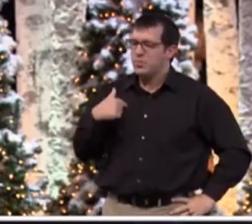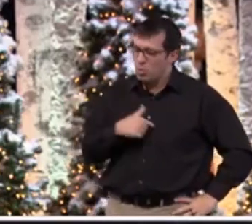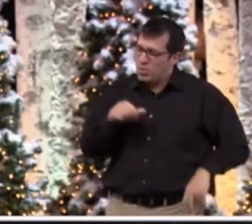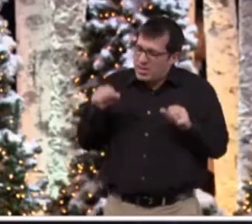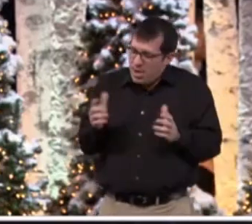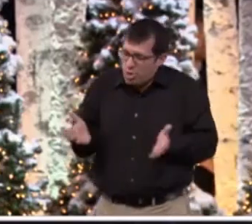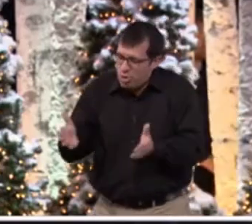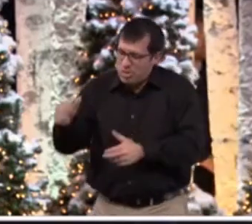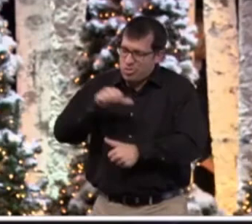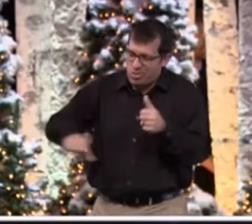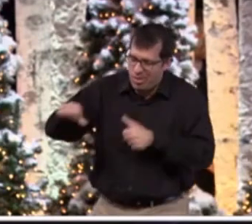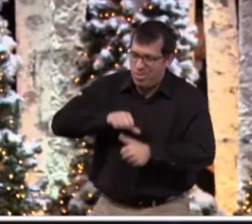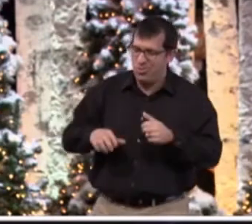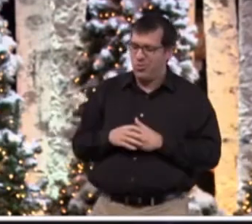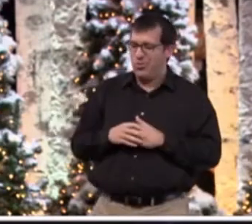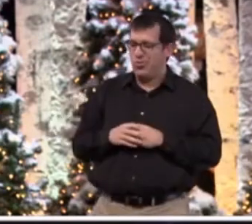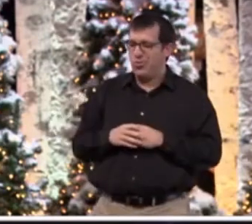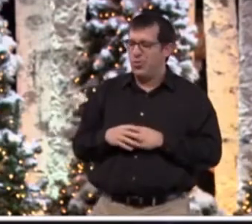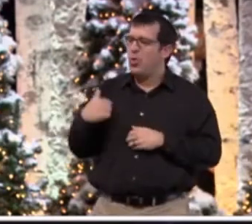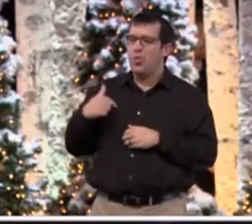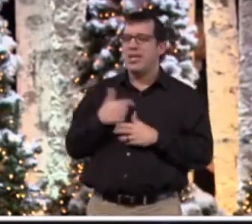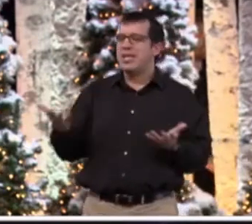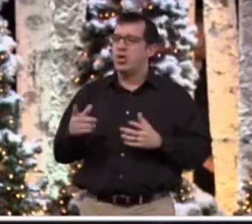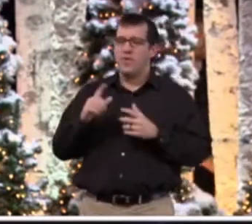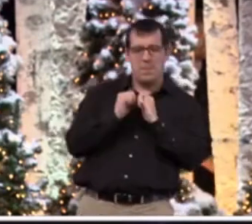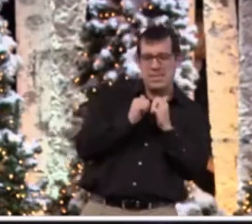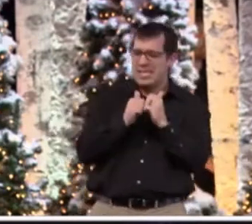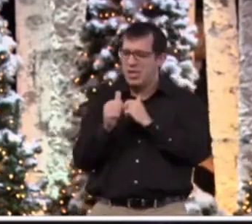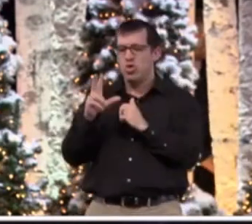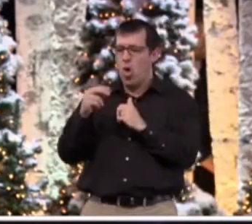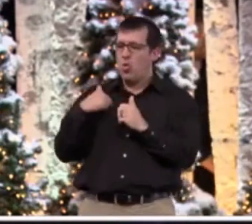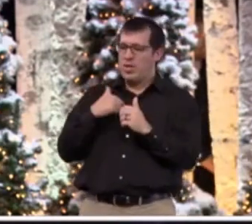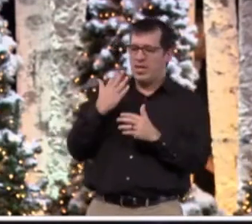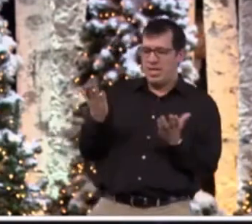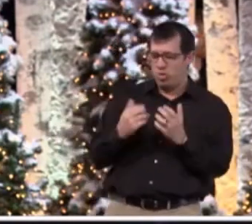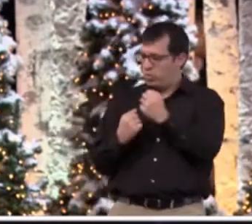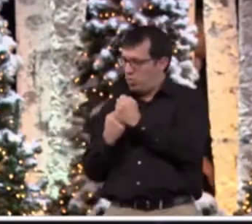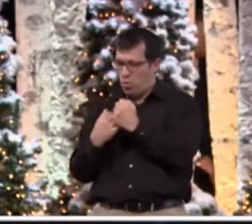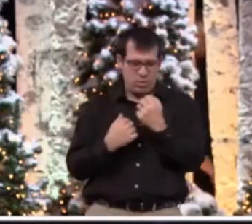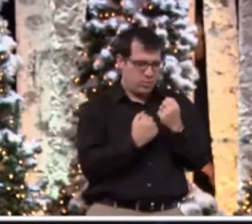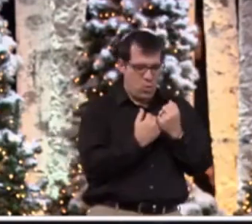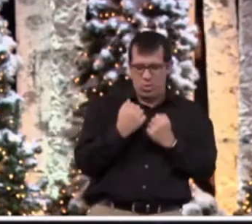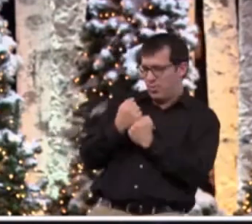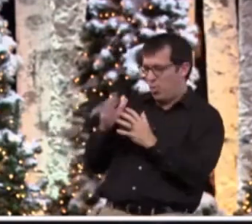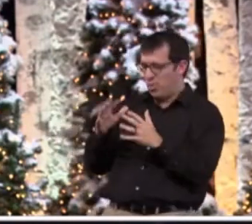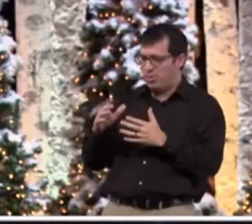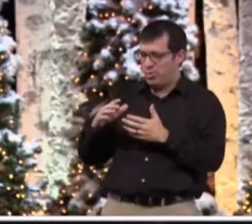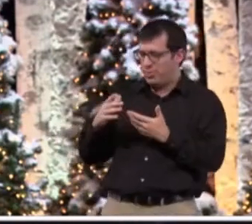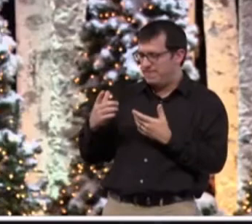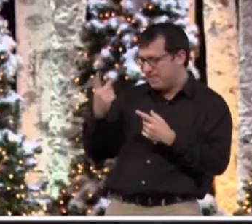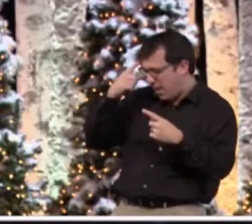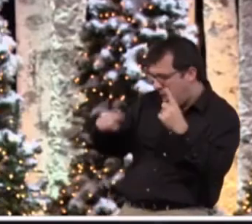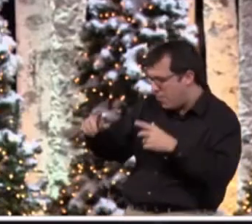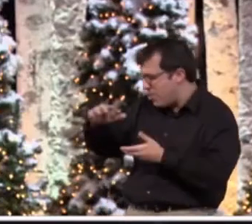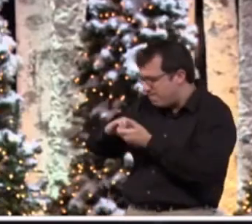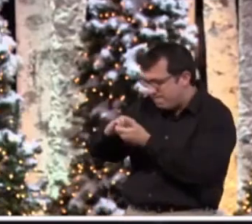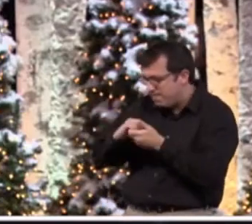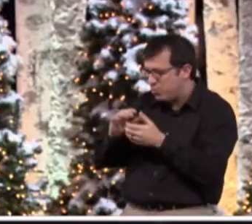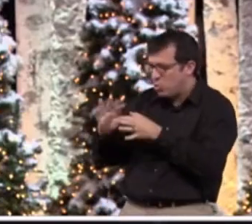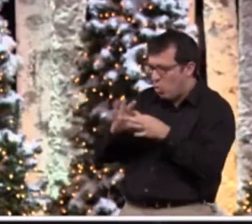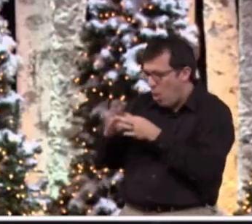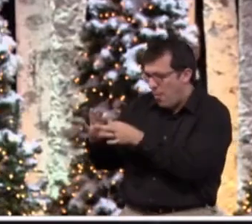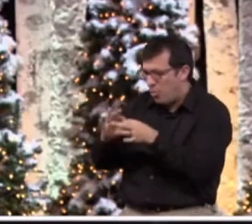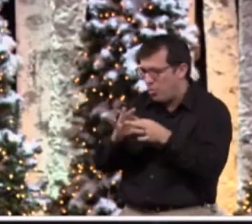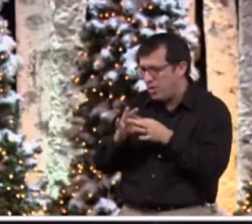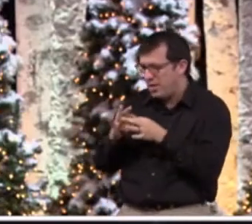सक्छौँ। हामी यहाँ प्रतिस्पर्धा गर्न आएका छैनौँ। हामी यहाँ सहकार्यका लागि मिलेर जान, बढाइ चढाइ गर्न पनि